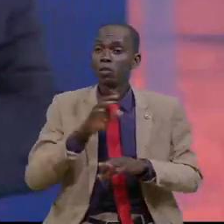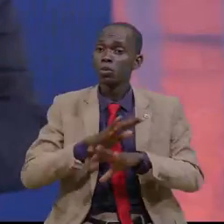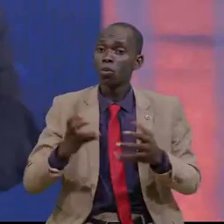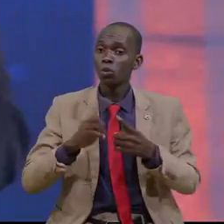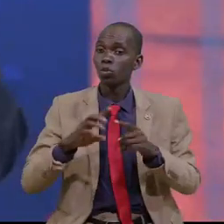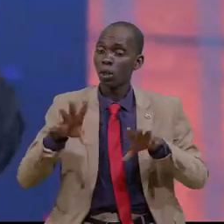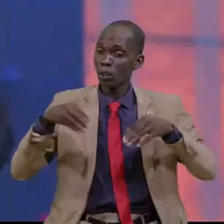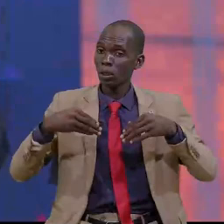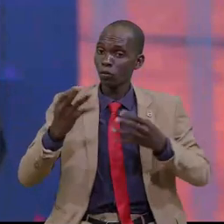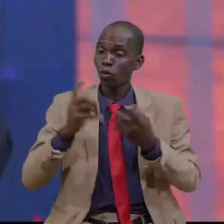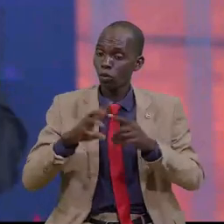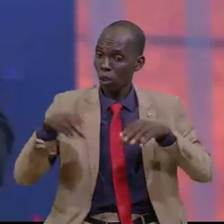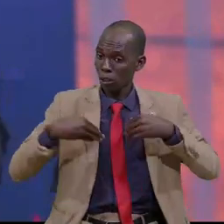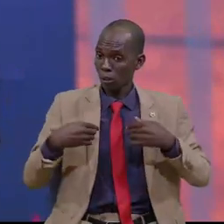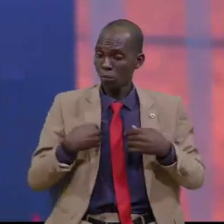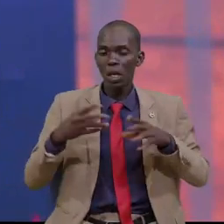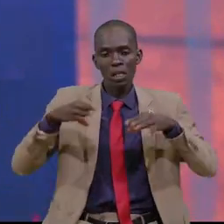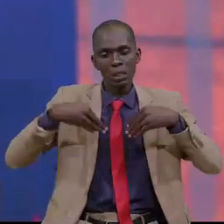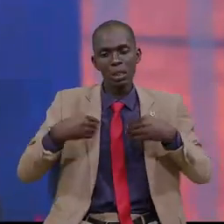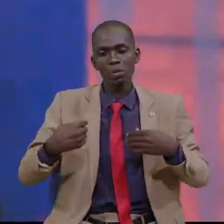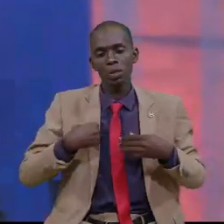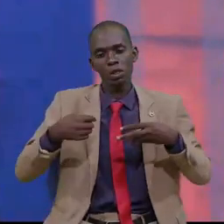m'accepter, accepte-moi tel que je suis.